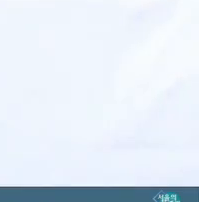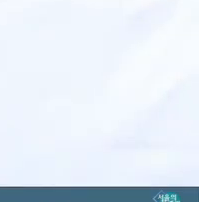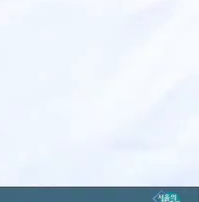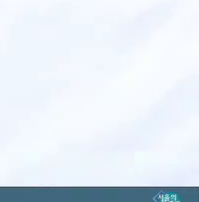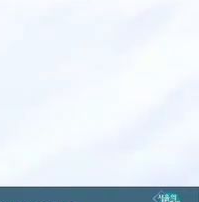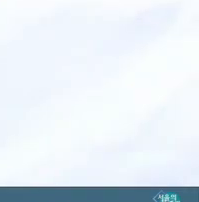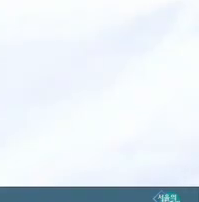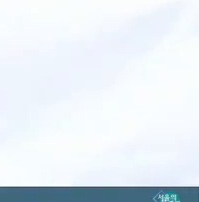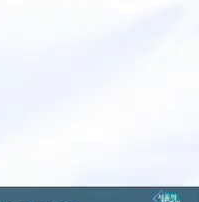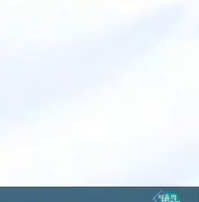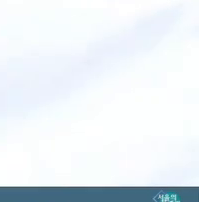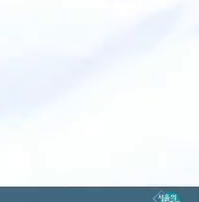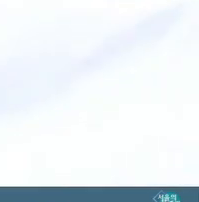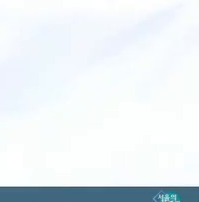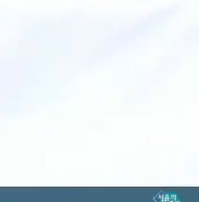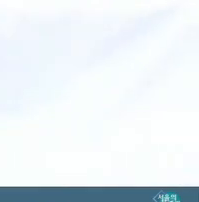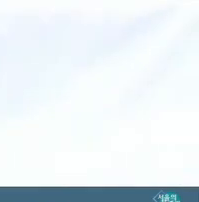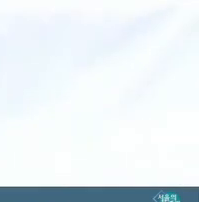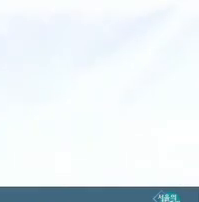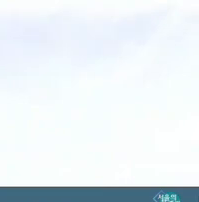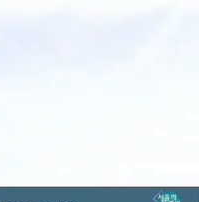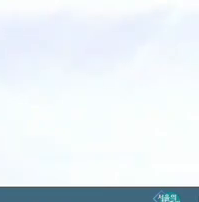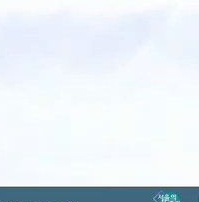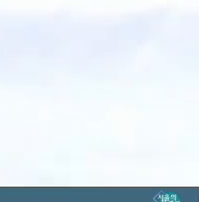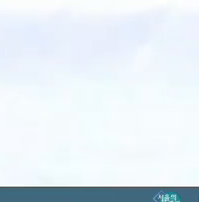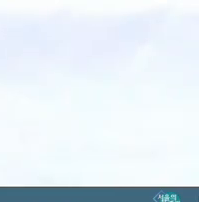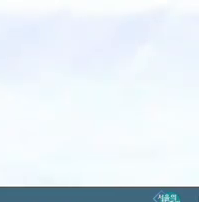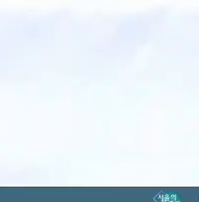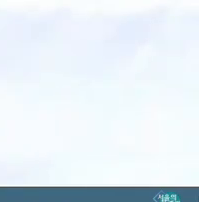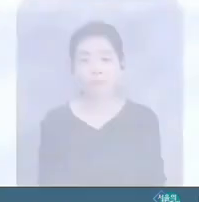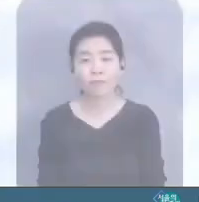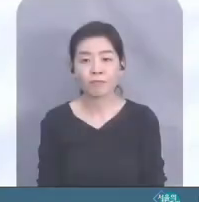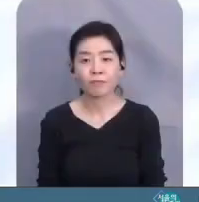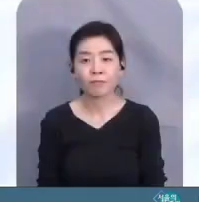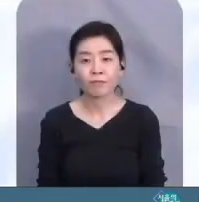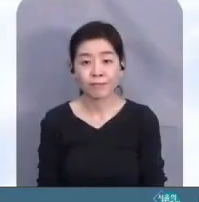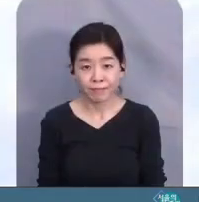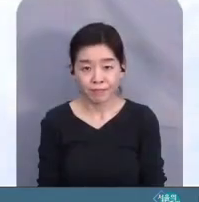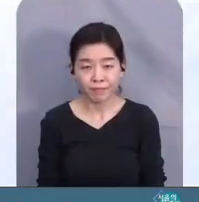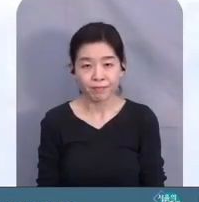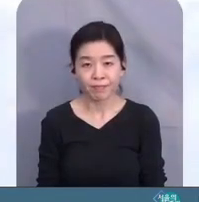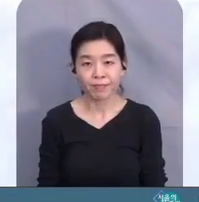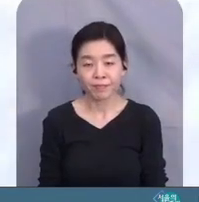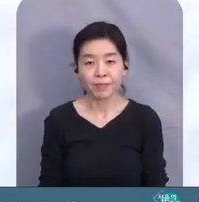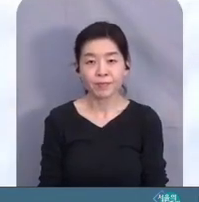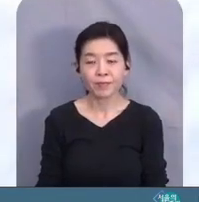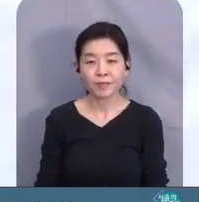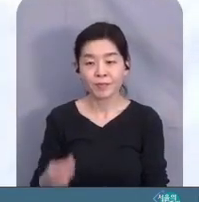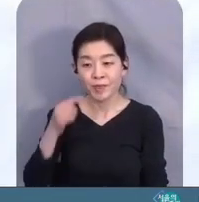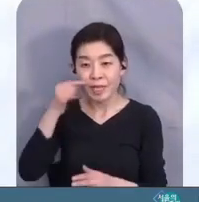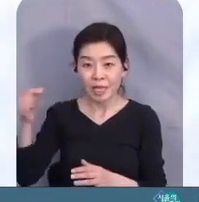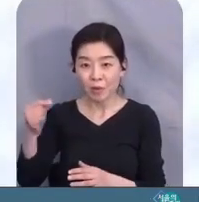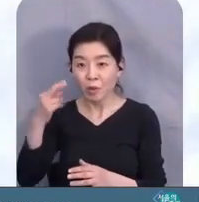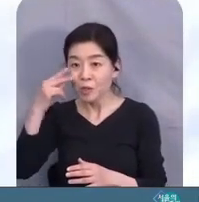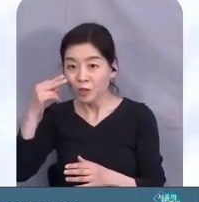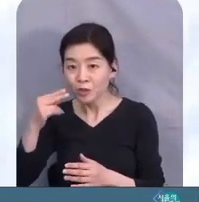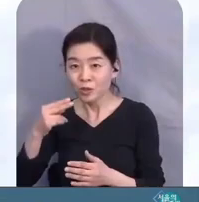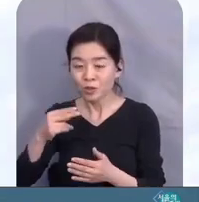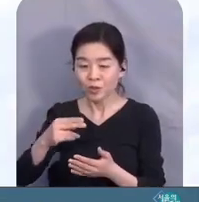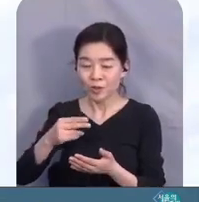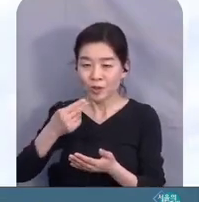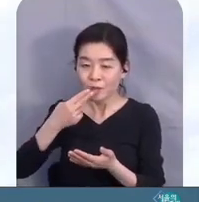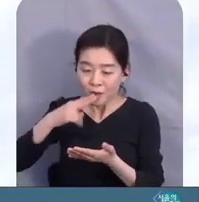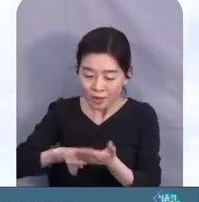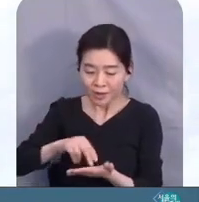그 다음에 레터를 보낼 때 방류하지 못하게 해달라 이거죠. 그래가지고 레터를 계속 보내는 거예요.